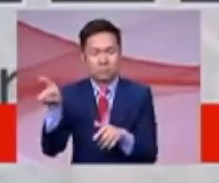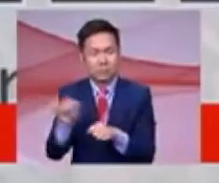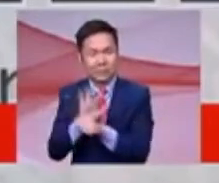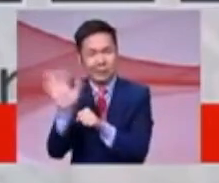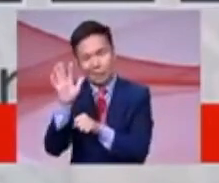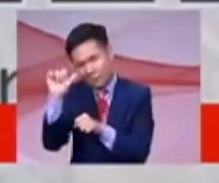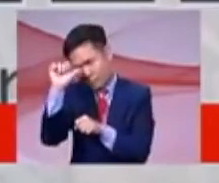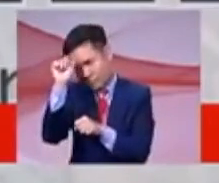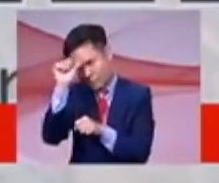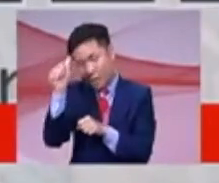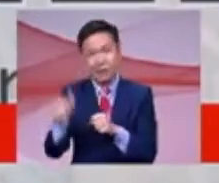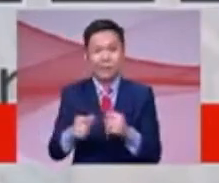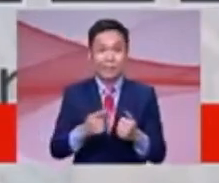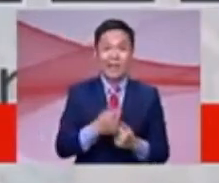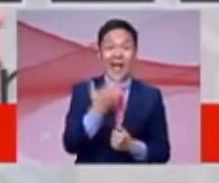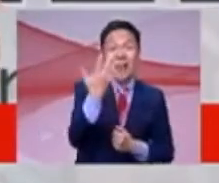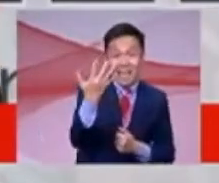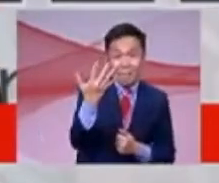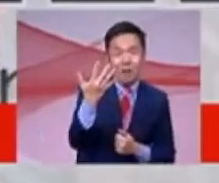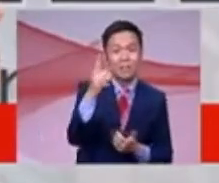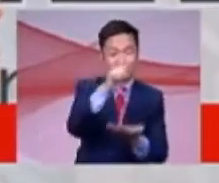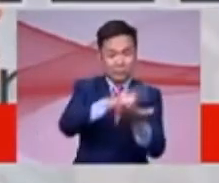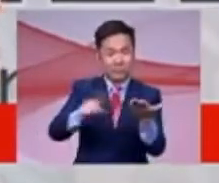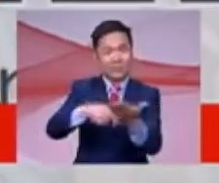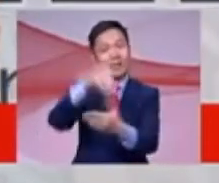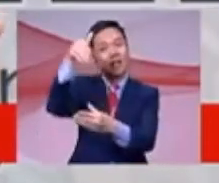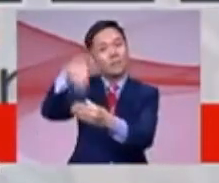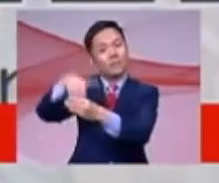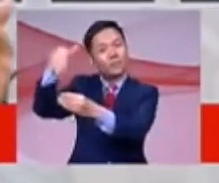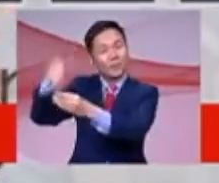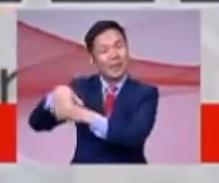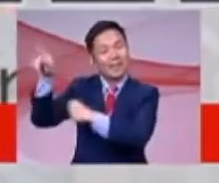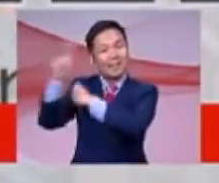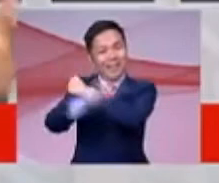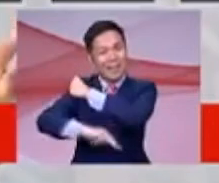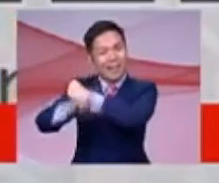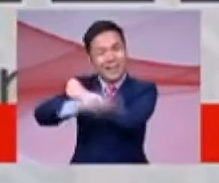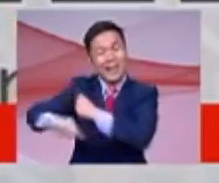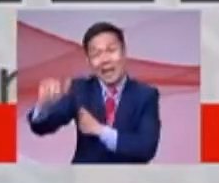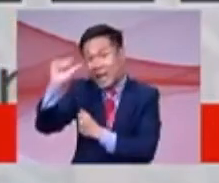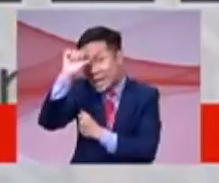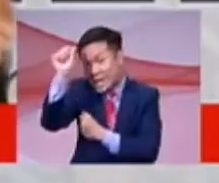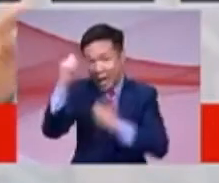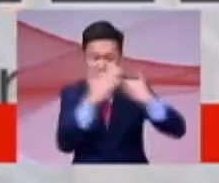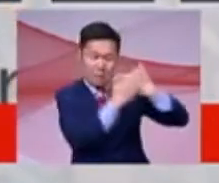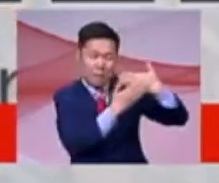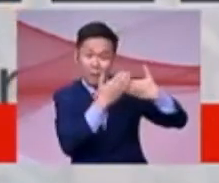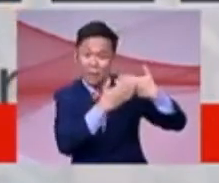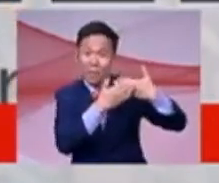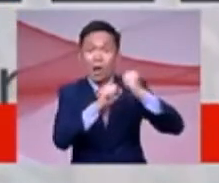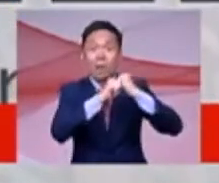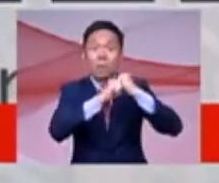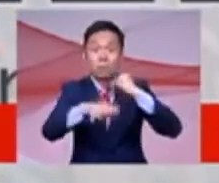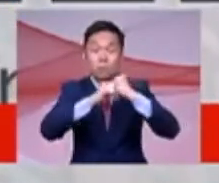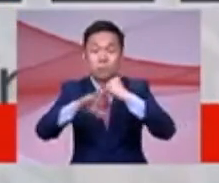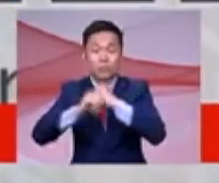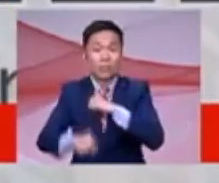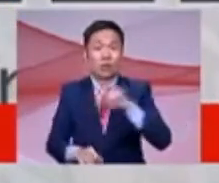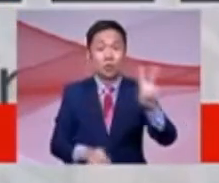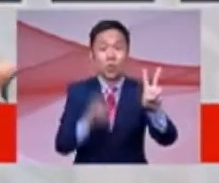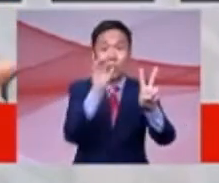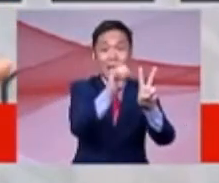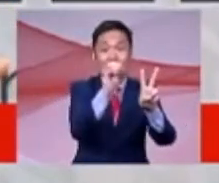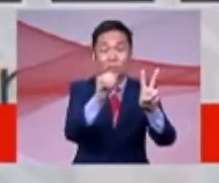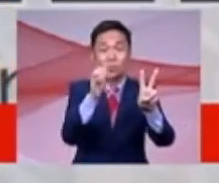mereka mengadakan 5 pilihan raya negeri. Dan ini juga satu kempen melibatkan 200 ribu.